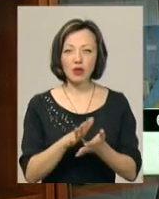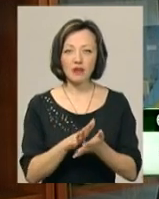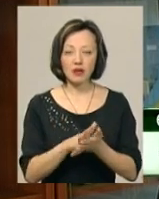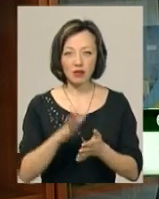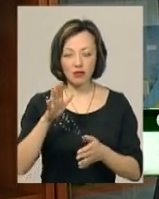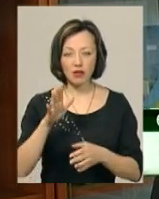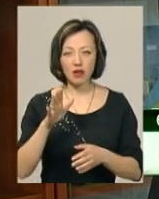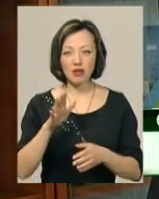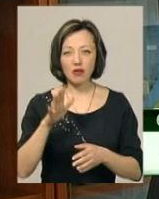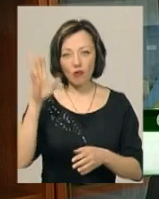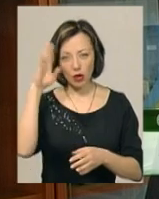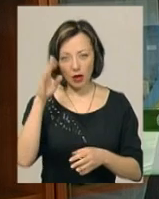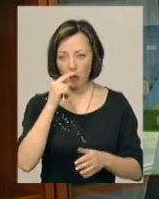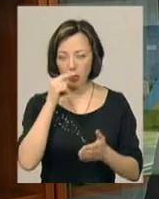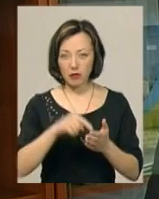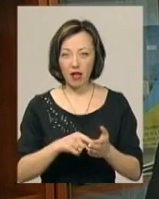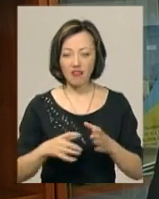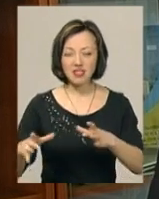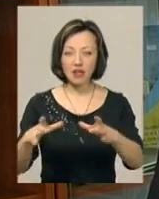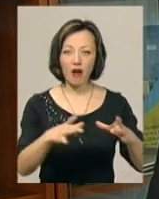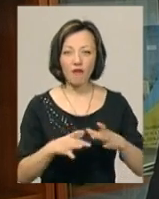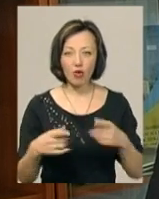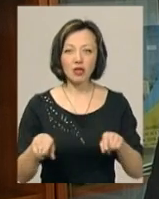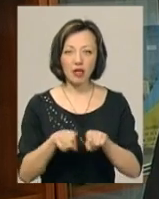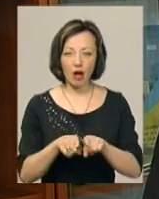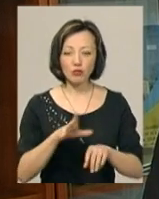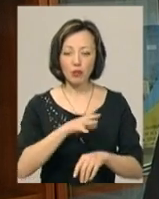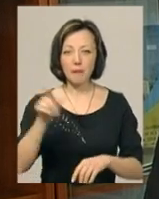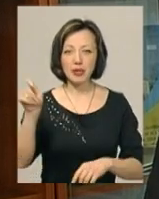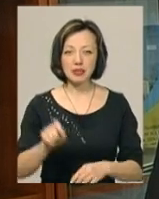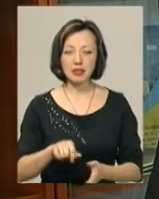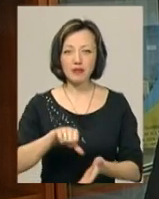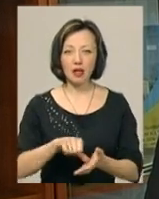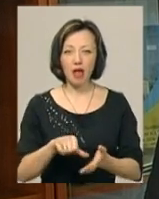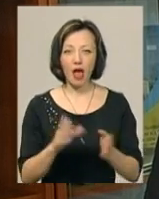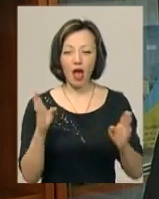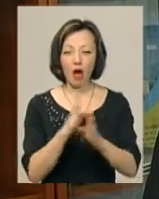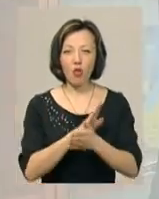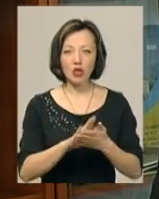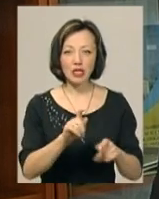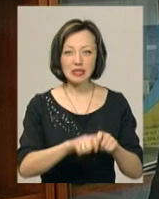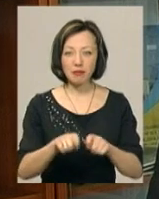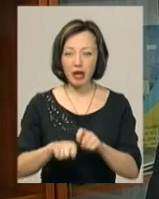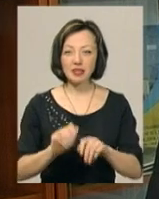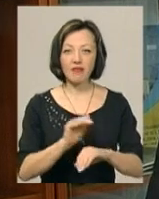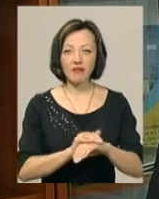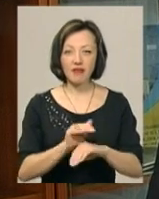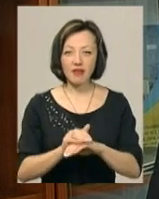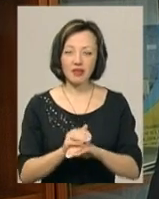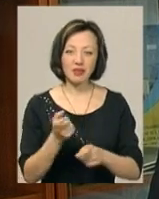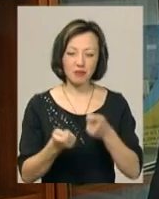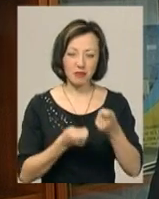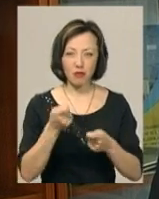забруднена вода попадала в ставок. Також приїжджали представники екологічної інспекції. Виявилися